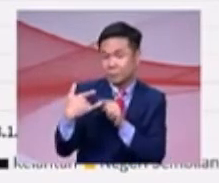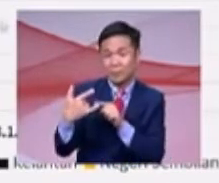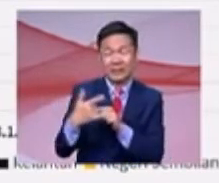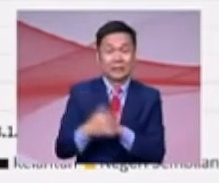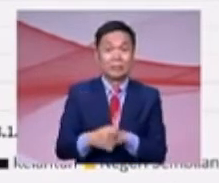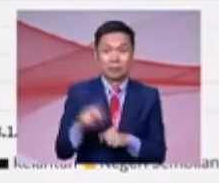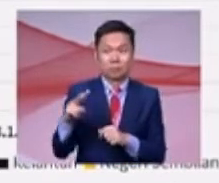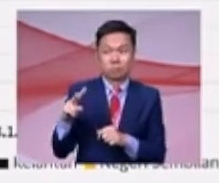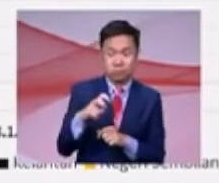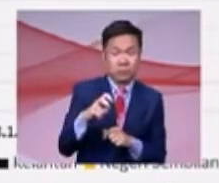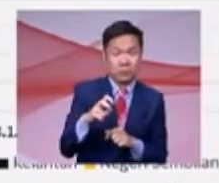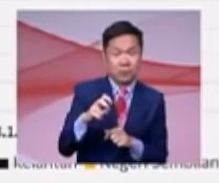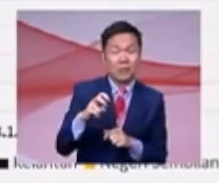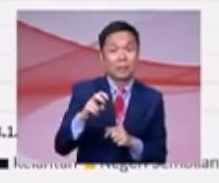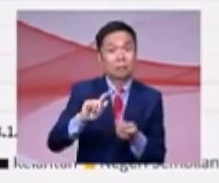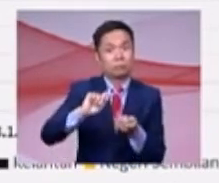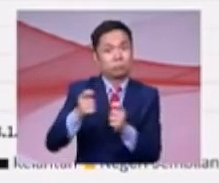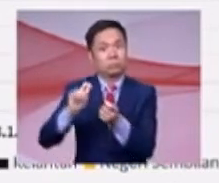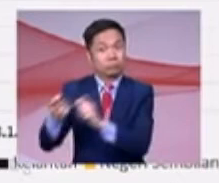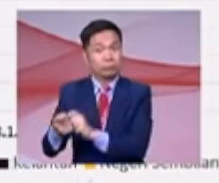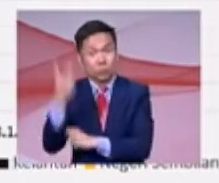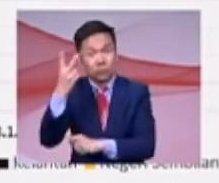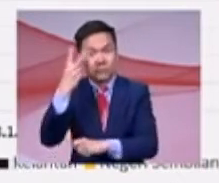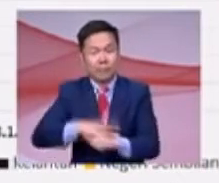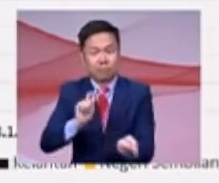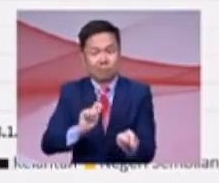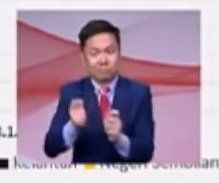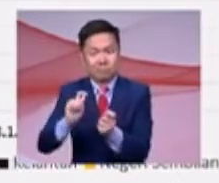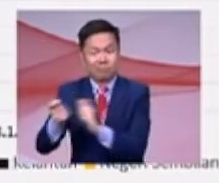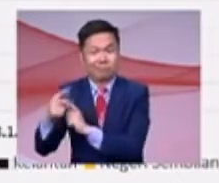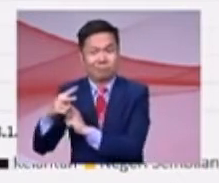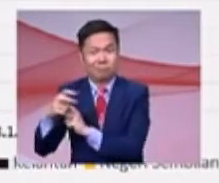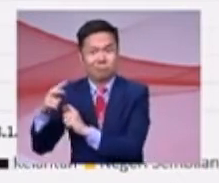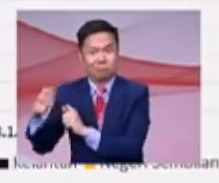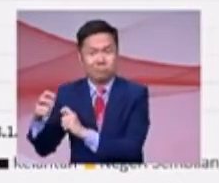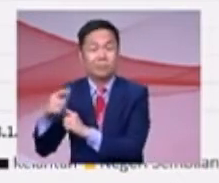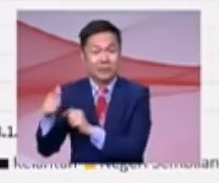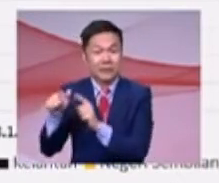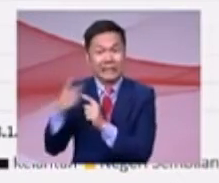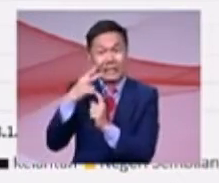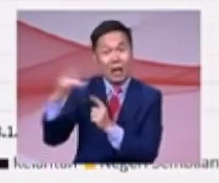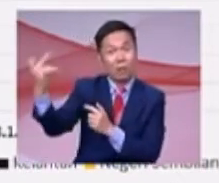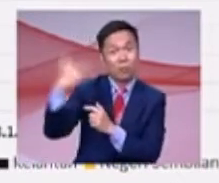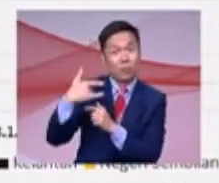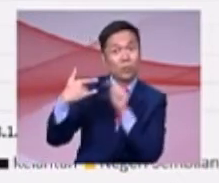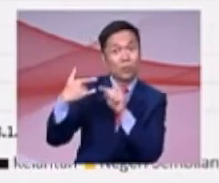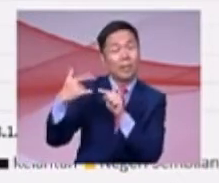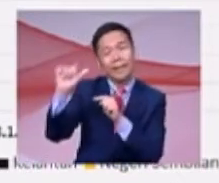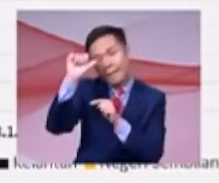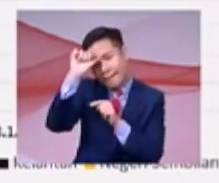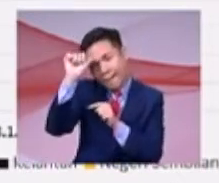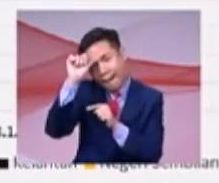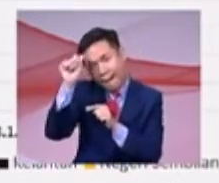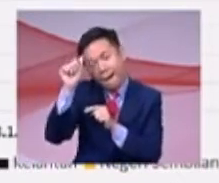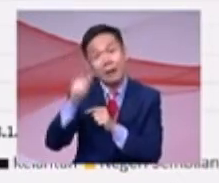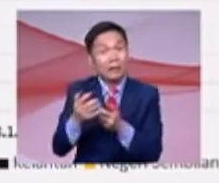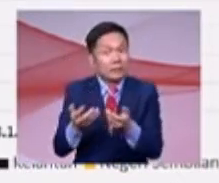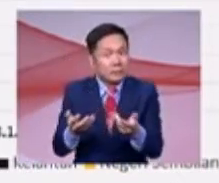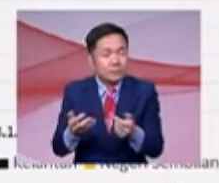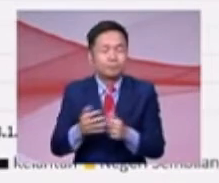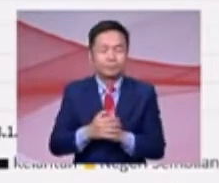double mutation, mutasi berganda, dua kali ganda, iaitu satu kes import daripada negara India di